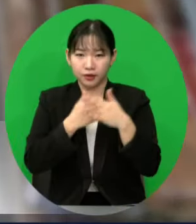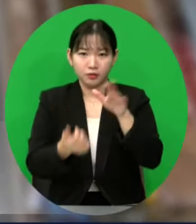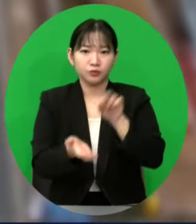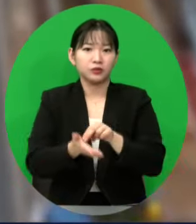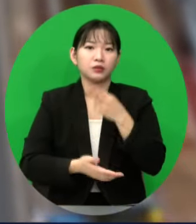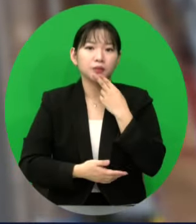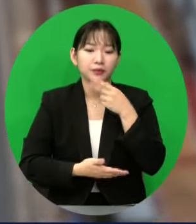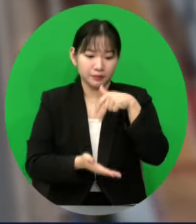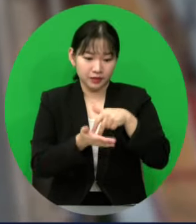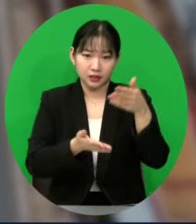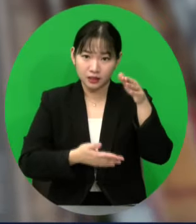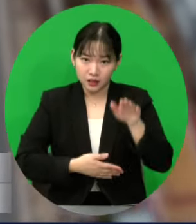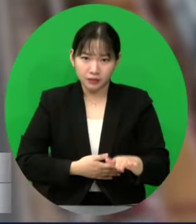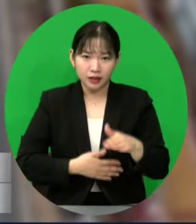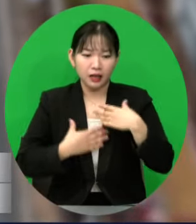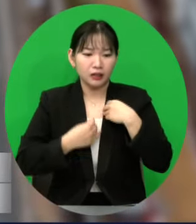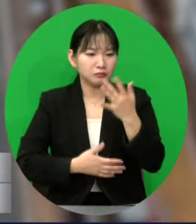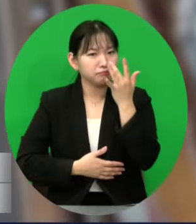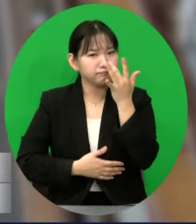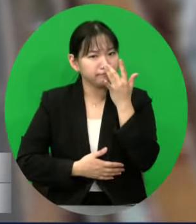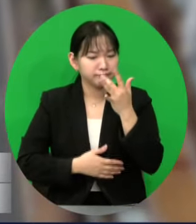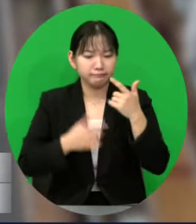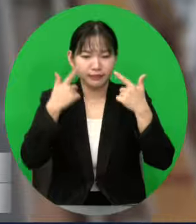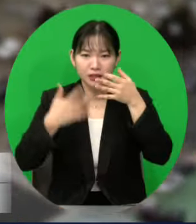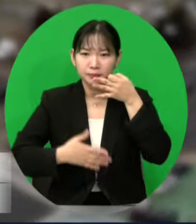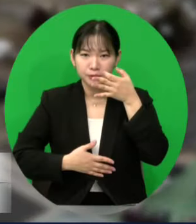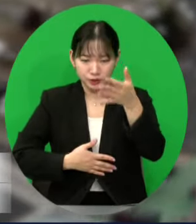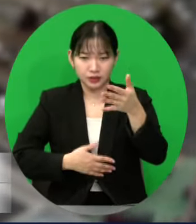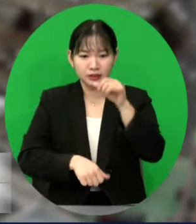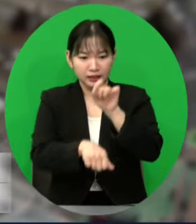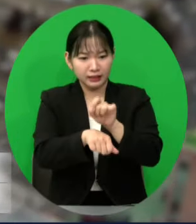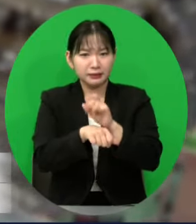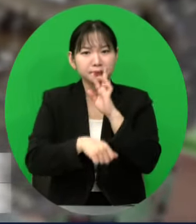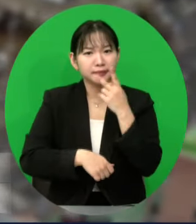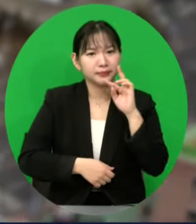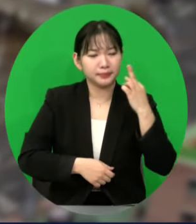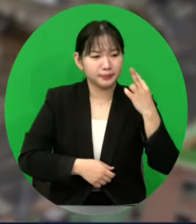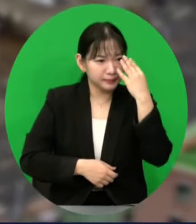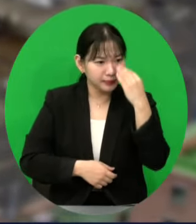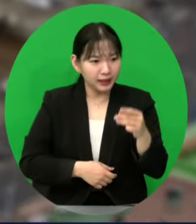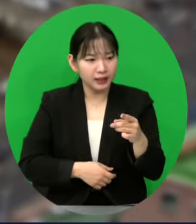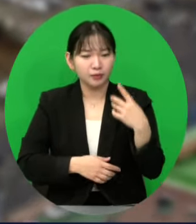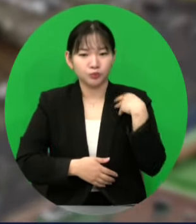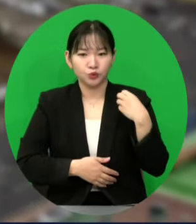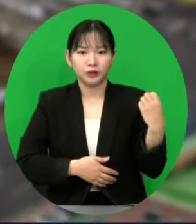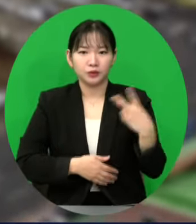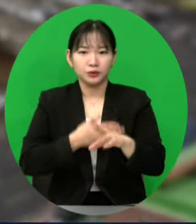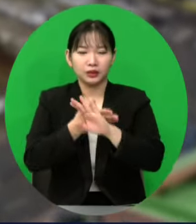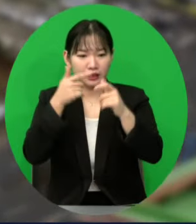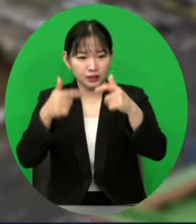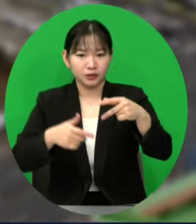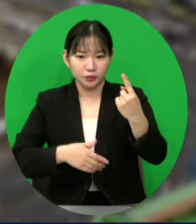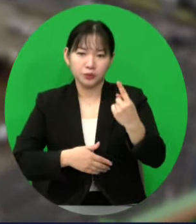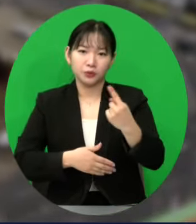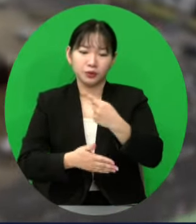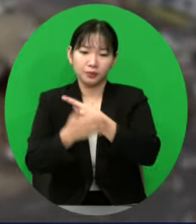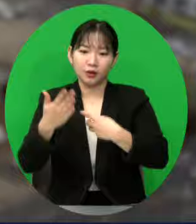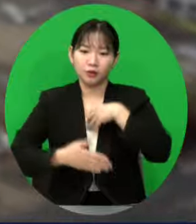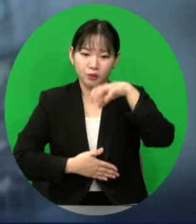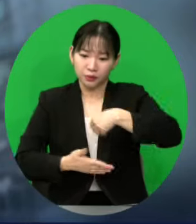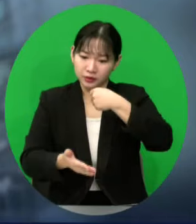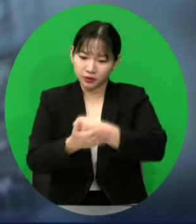입장이지만 안전불감증을 여실히 드러낸 오락가락 행정이 확인되면서 무안군뿐 아니라 타지역에서도 재해